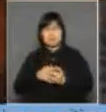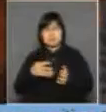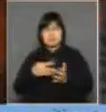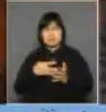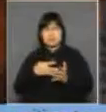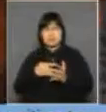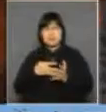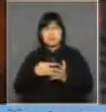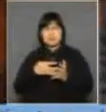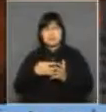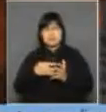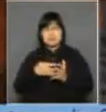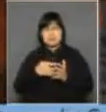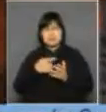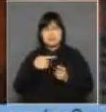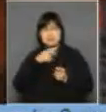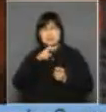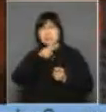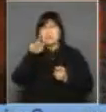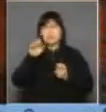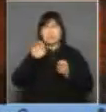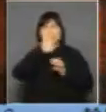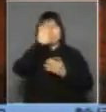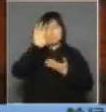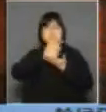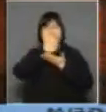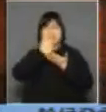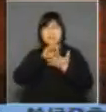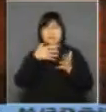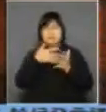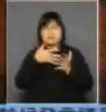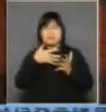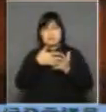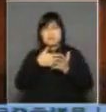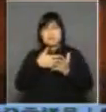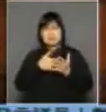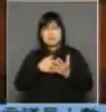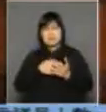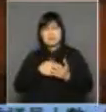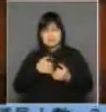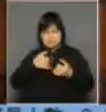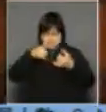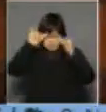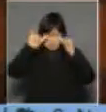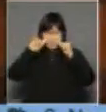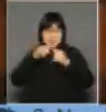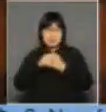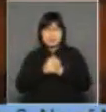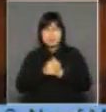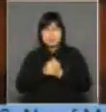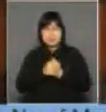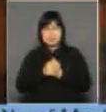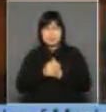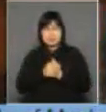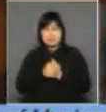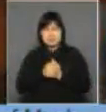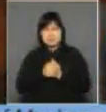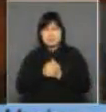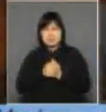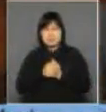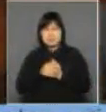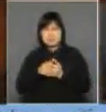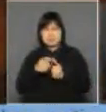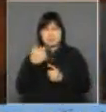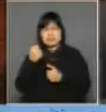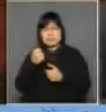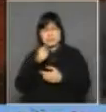容呢，目空一切；五個字形容呢，霸王硬上弓。主席，試問如果有些